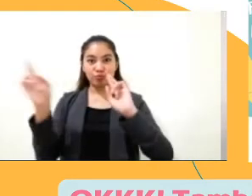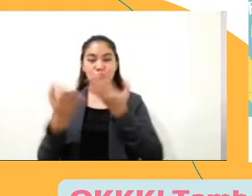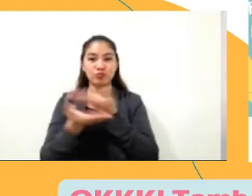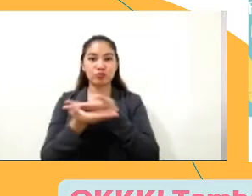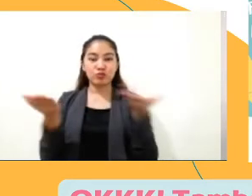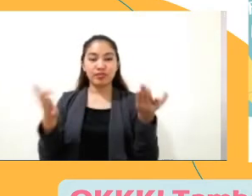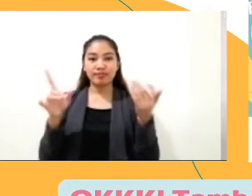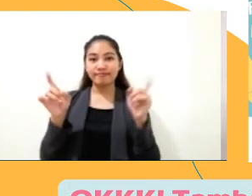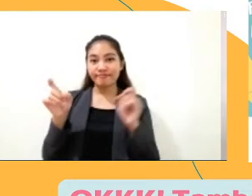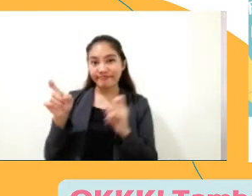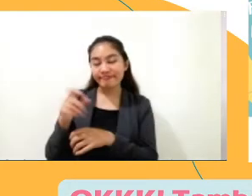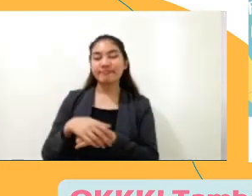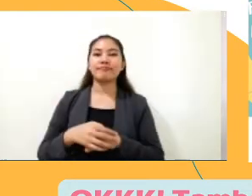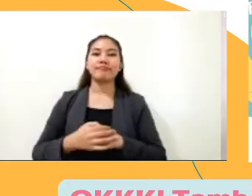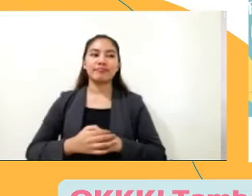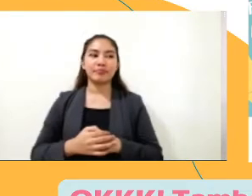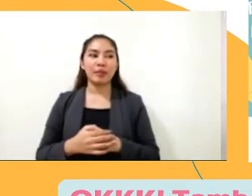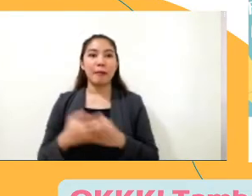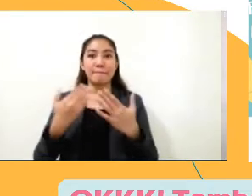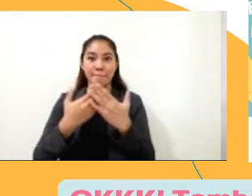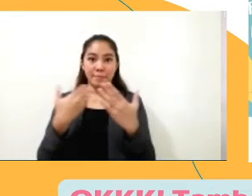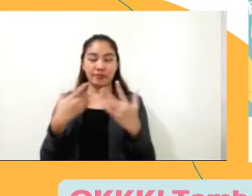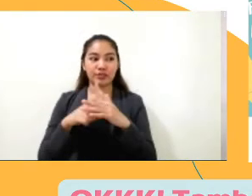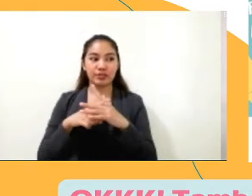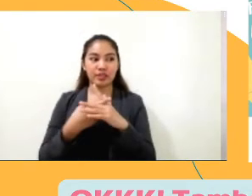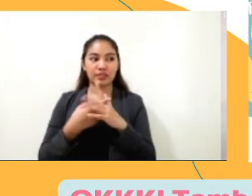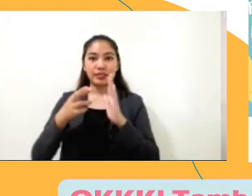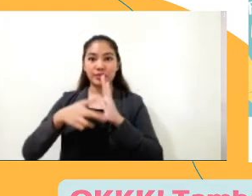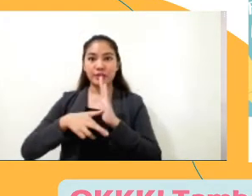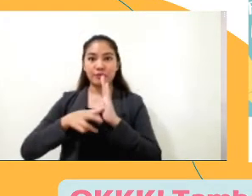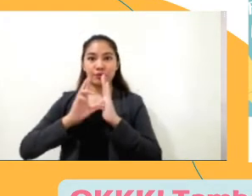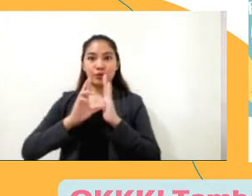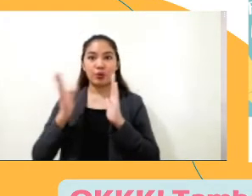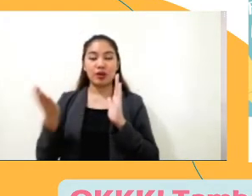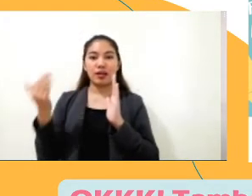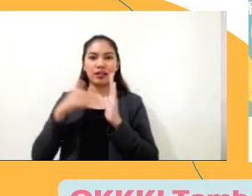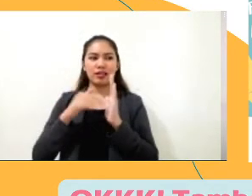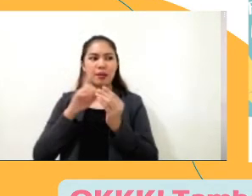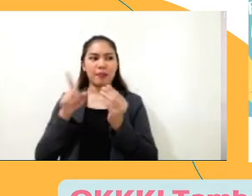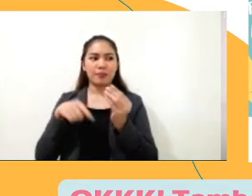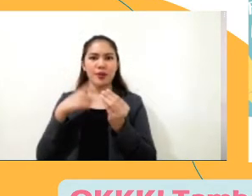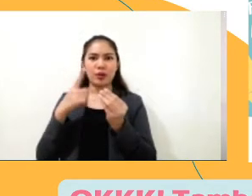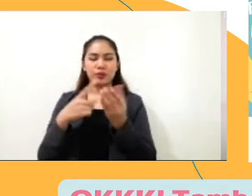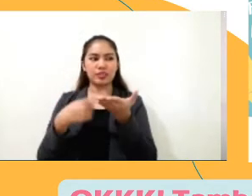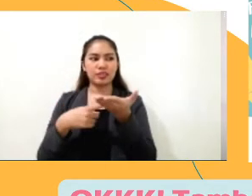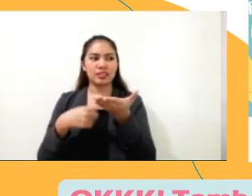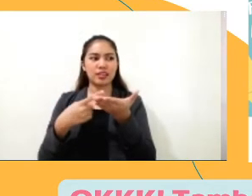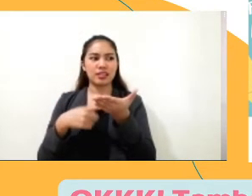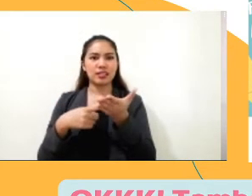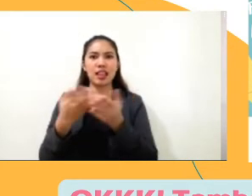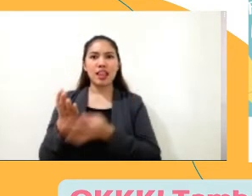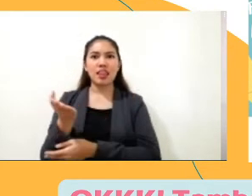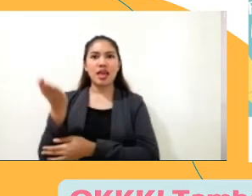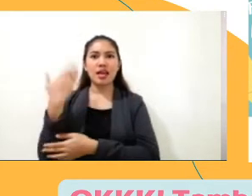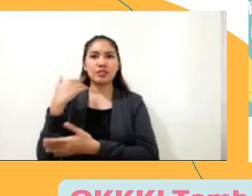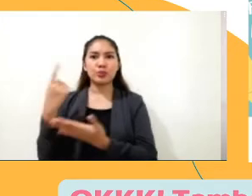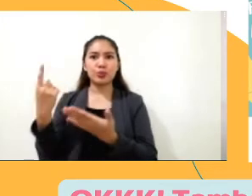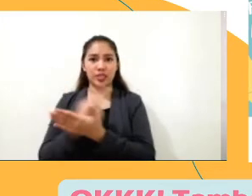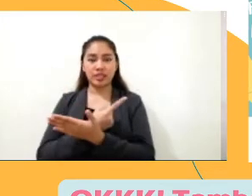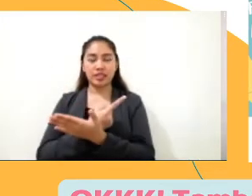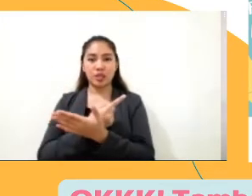So bago tayo pumunta sa episode 8, recap tayo nung pinag-usapan natin last week.